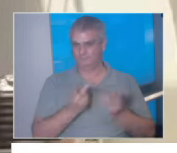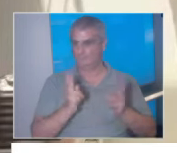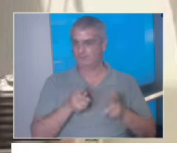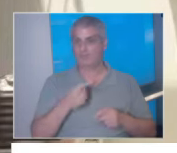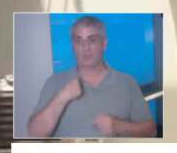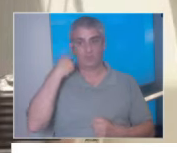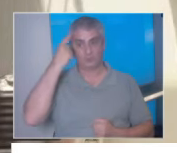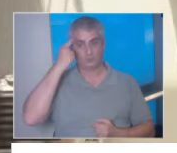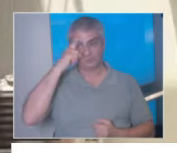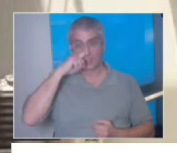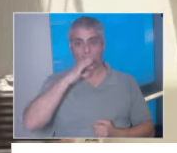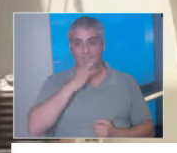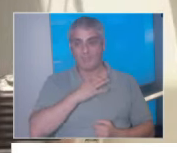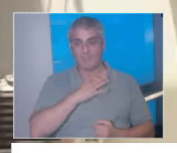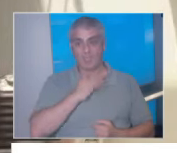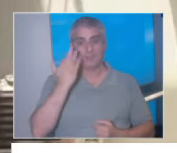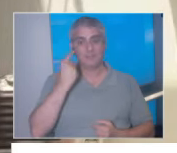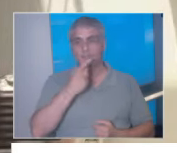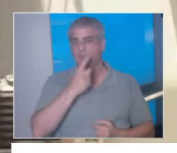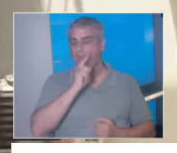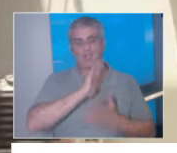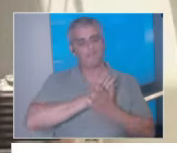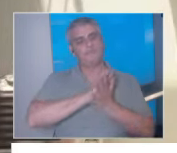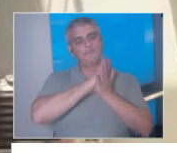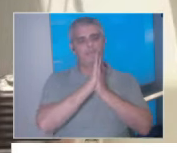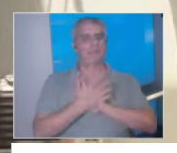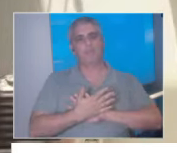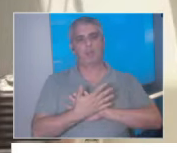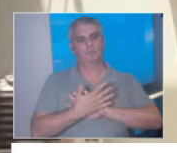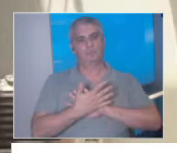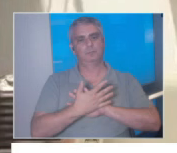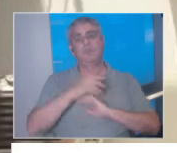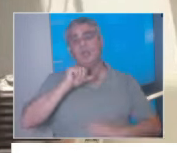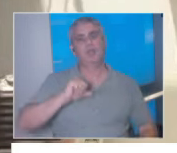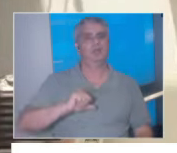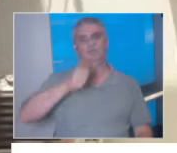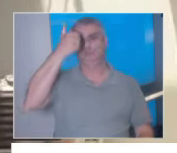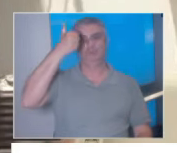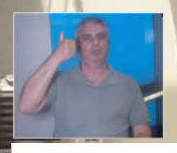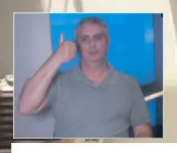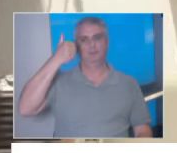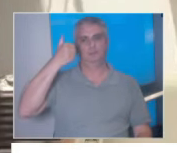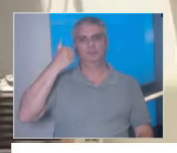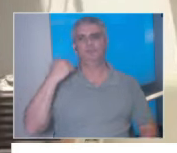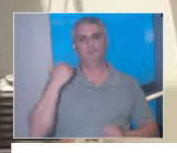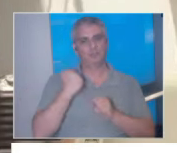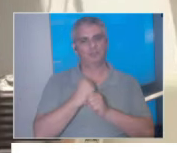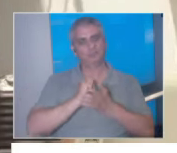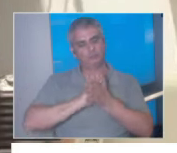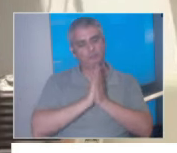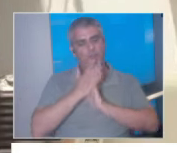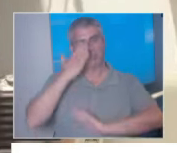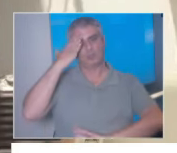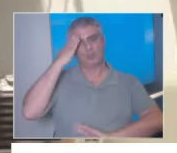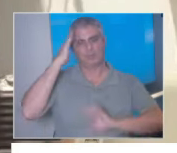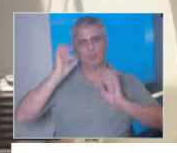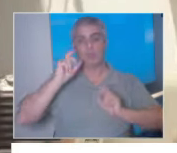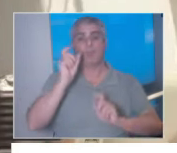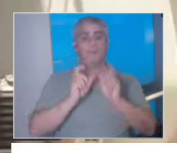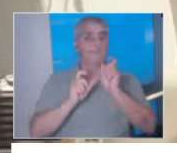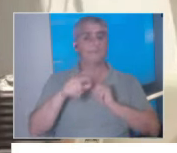אני חושבת שאבא היה אולי המהפכן, הראשון שהביא באמת לשינוי תודעתי